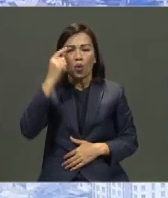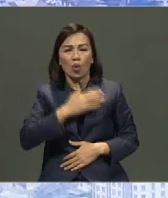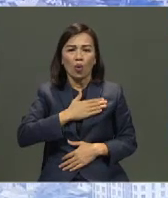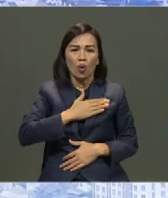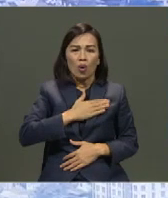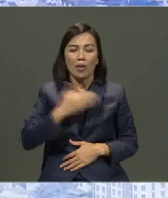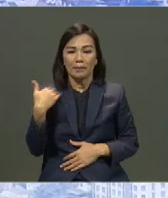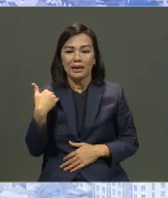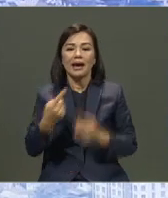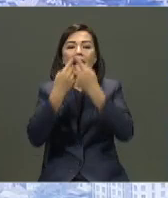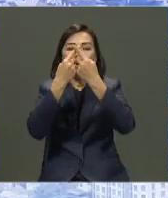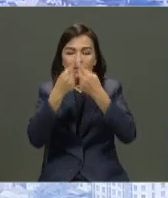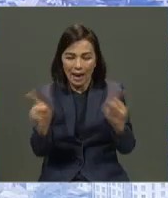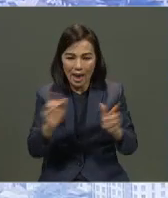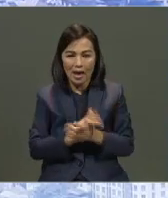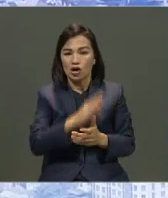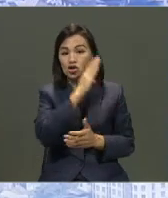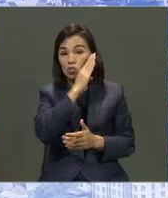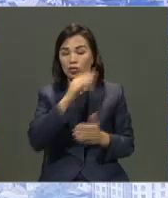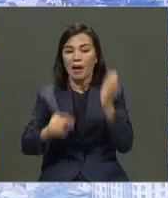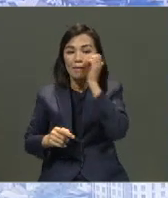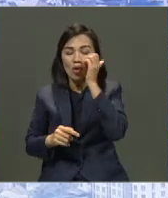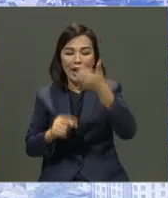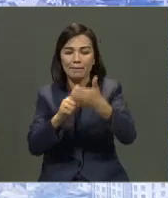ก็จะไปฮะเพราะฉะนั้นร้านไหนกันแน่และเมื่อไหร่กันแน่แล้วเข้ามายังไงกันเนี่ยความสงสัยใคร่รู้จะเต็มไม่หมดครับแต่ถ้ามีplatformไทยชนะสิ่งต่างๆเหล่านี้จะถูกกระจ่างโดยทันทีทันใดแล้วทีมสอบสวนโรคก็จะเข้าไปอย่างรวดเร็วไม่ต้องใช้เวลานานจะเป็นหลายๆวันแต่จะเป็นแค่หลักแค่ครึ่งค่อนวันเราก็จะรู้แล้วแล้วถ้าระบบมันทำงานกันเต็มที่การควบคุมโรคก็เกิดขึ้นได้เร็วขึ้นไม่ได้เพื่อที่จะไปดูธุรกิจการค้าการนำเข้าการเอ่อการใช้จ่ายเดือนละทั้งหลายไม่ได้มีตัวเล็กเงินอะไรทั้งหลายให้เราได้รับรู้เลยนะครับไม่ต้องกังวลใจสิ่งที่เราต้องการคือความปลอดภัยของท่านการค้นหาโรคการควบคุมโรคโดยเร็วเท่านั้นนะครับกับเรียนอย่างนี้ครับ